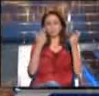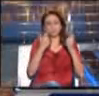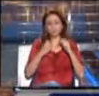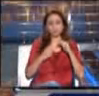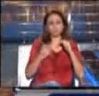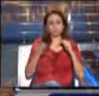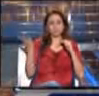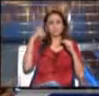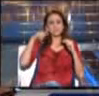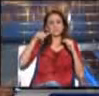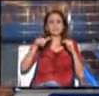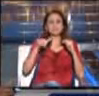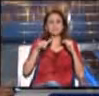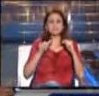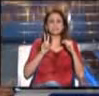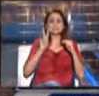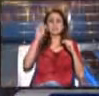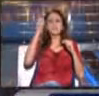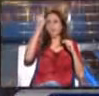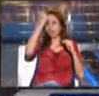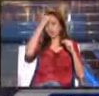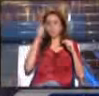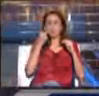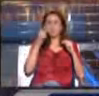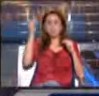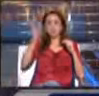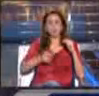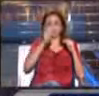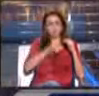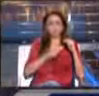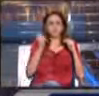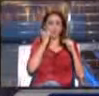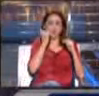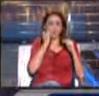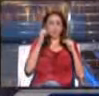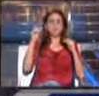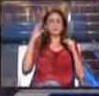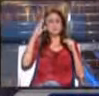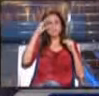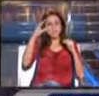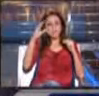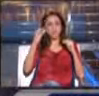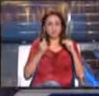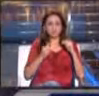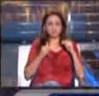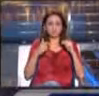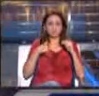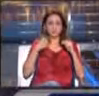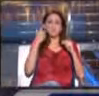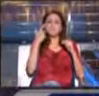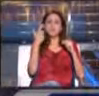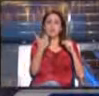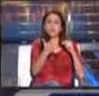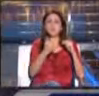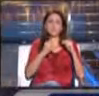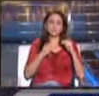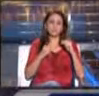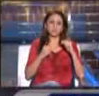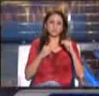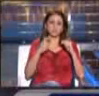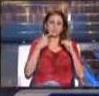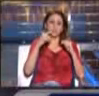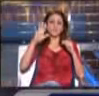من 60 70 الف مواطن. صحيح الاهلي والزمالك اتأمن له، بس النهارده بنأمن حدث في محفل